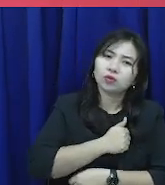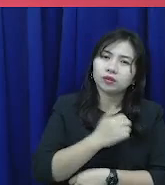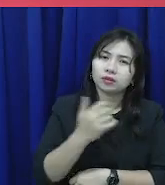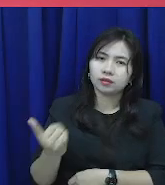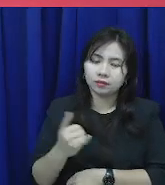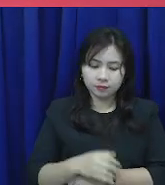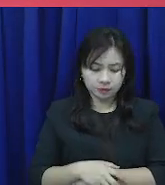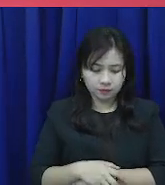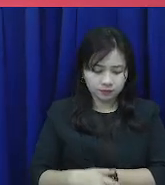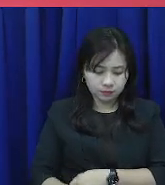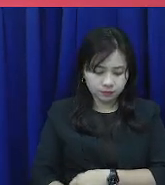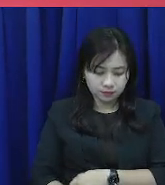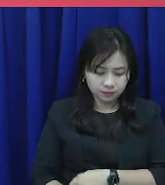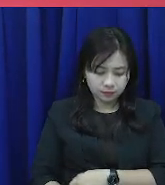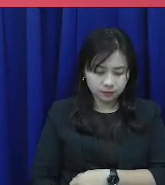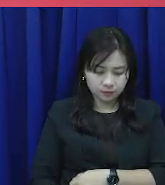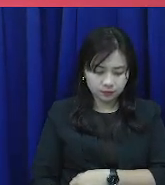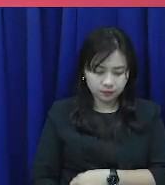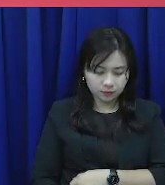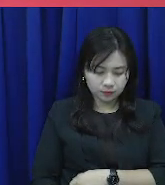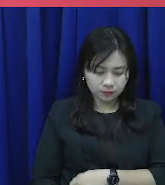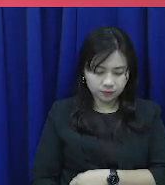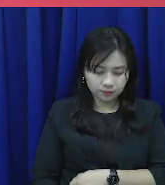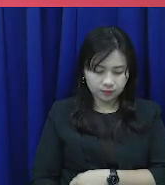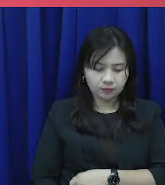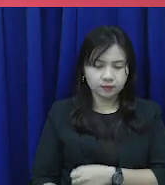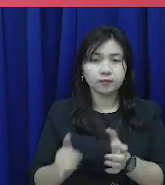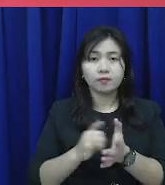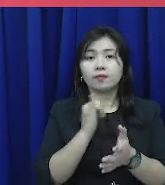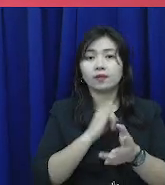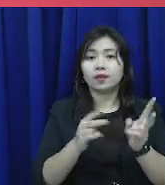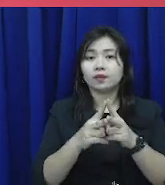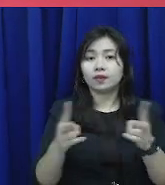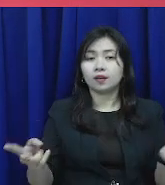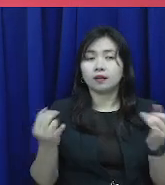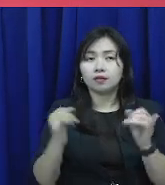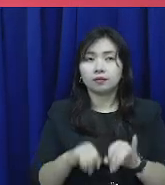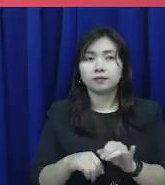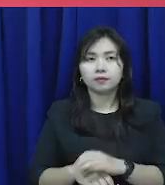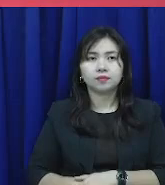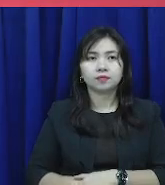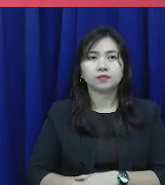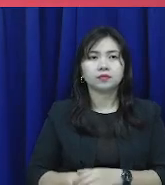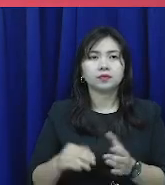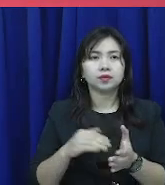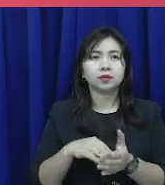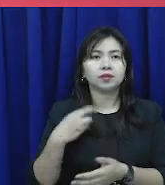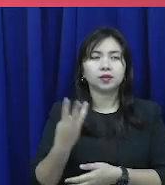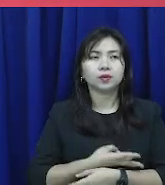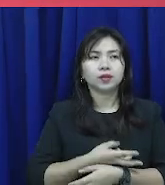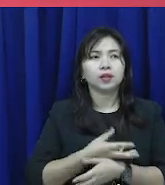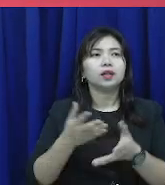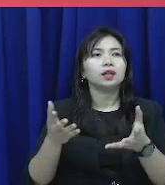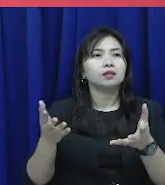sa seed napakaimportante po niyan lalong-lalo na we're cultivating